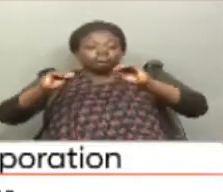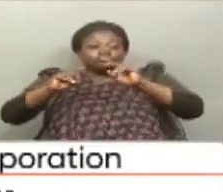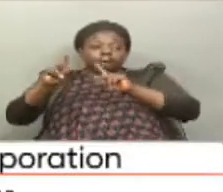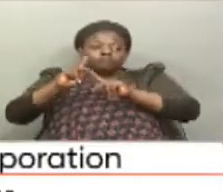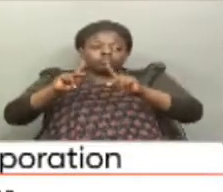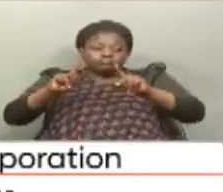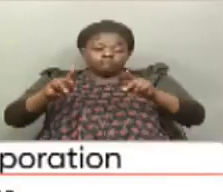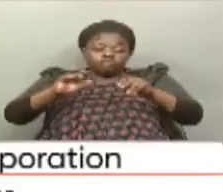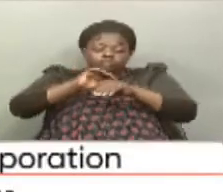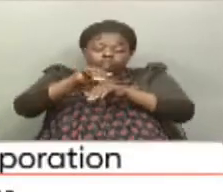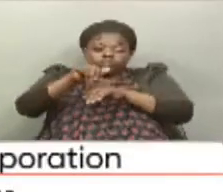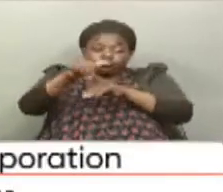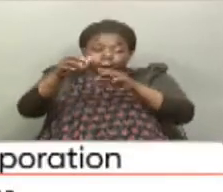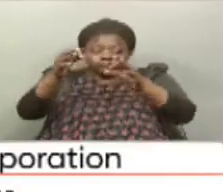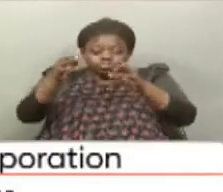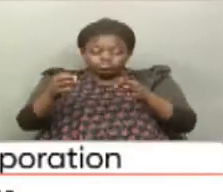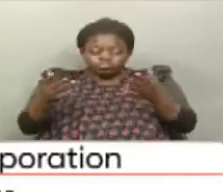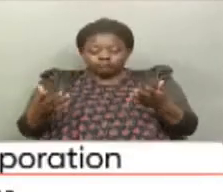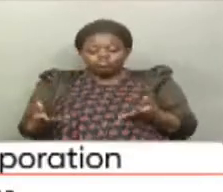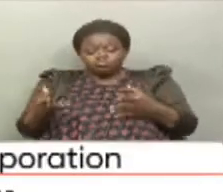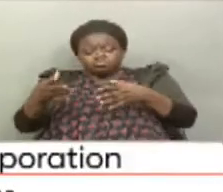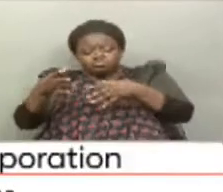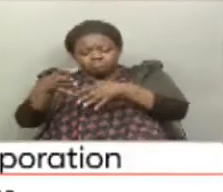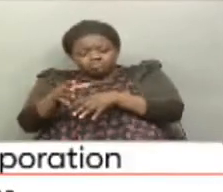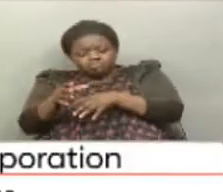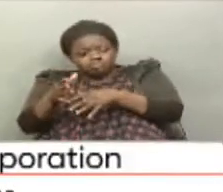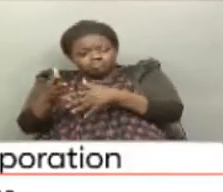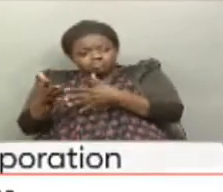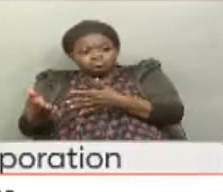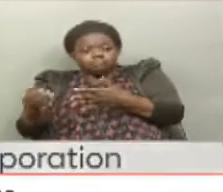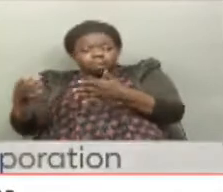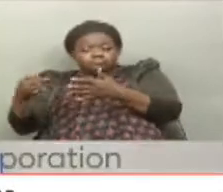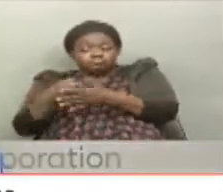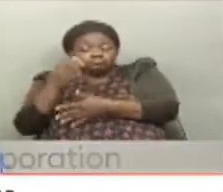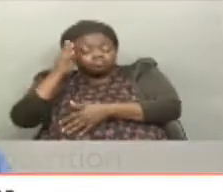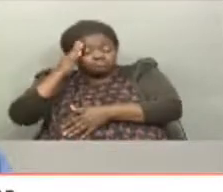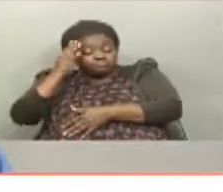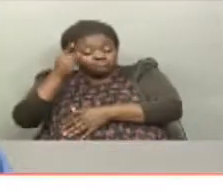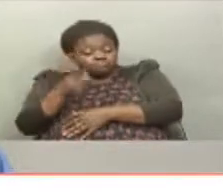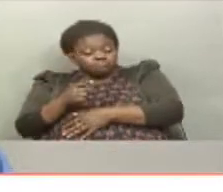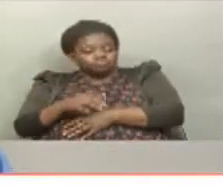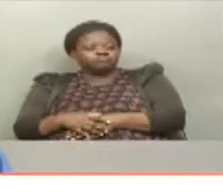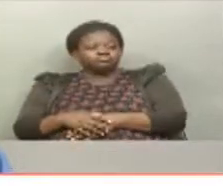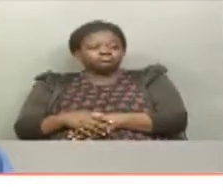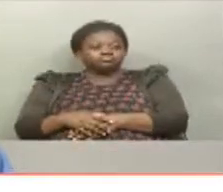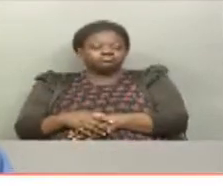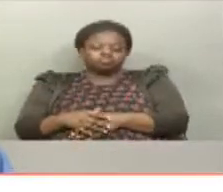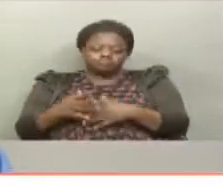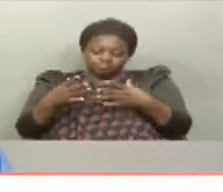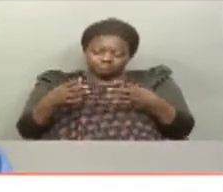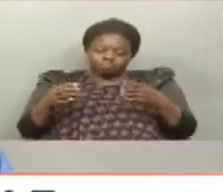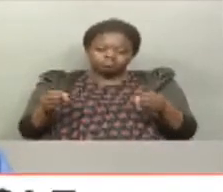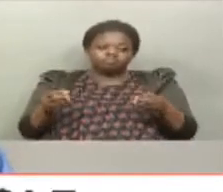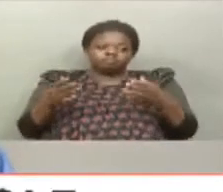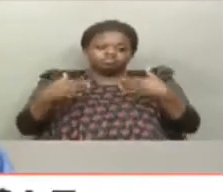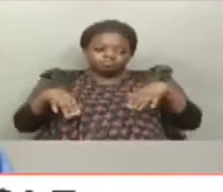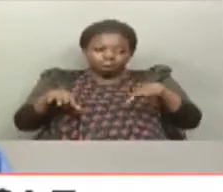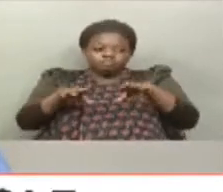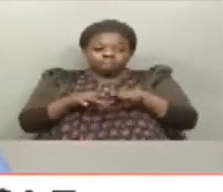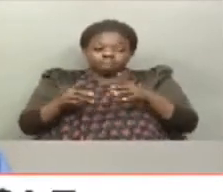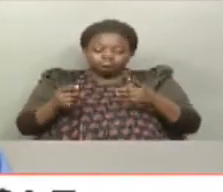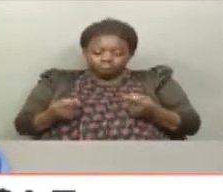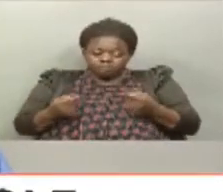okustomizing ebintu ebimu ne tutestinga then tulyoka tusaininga nti omanyi tukuguzeeko tukkiriziganyiza bye twagula